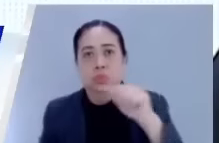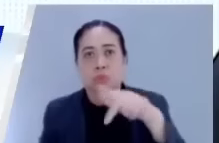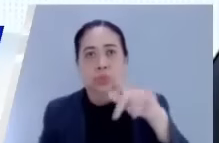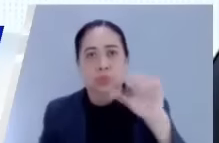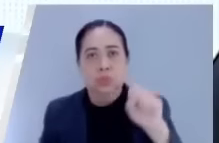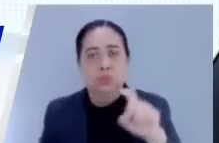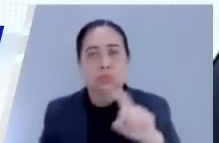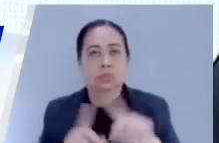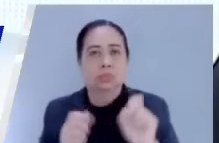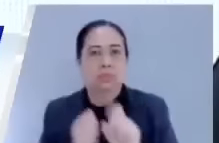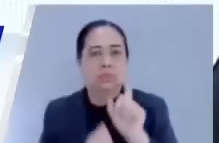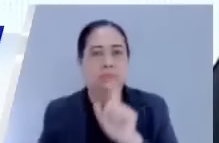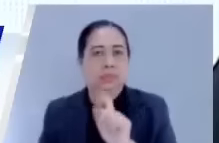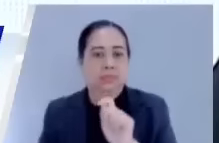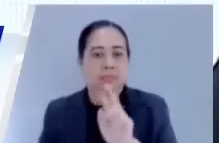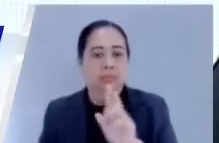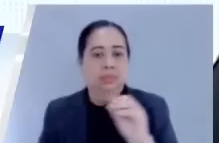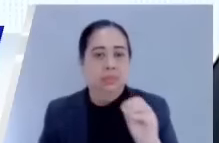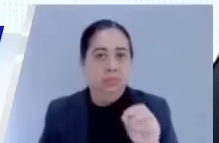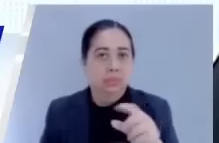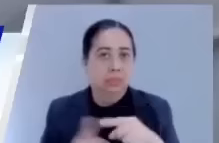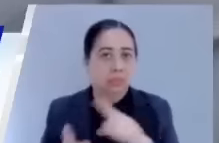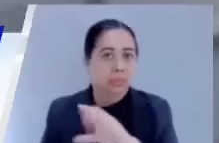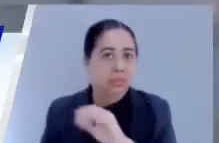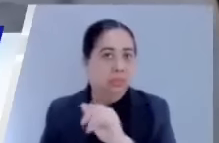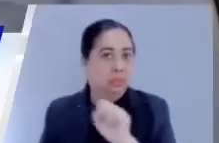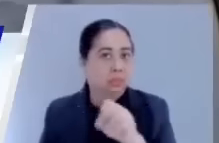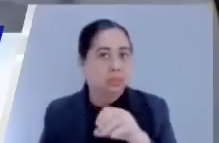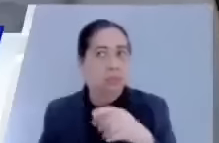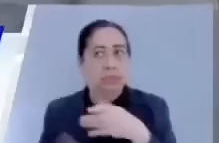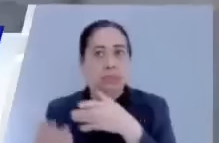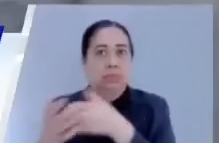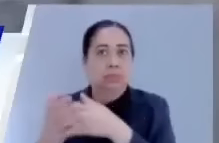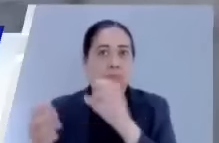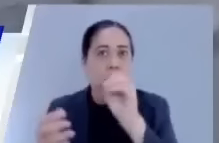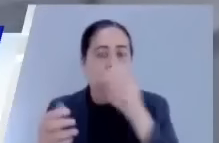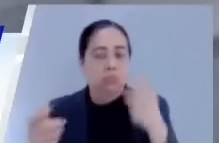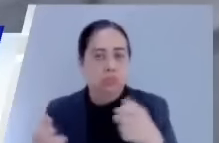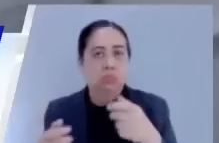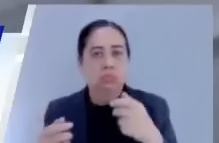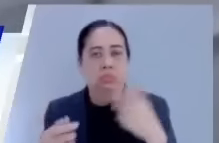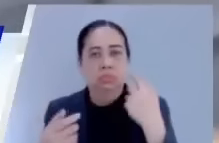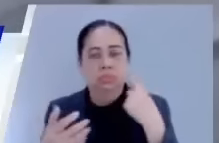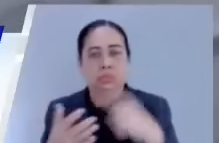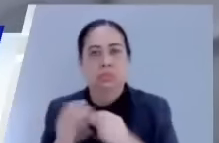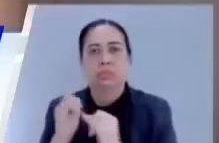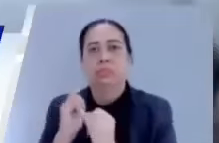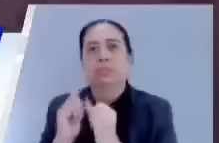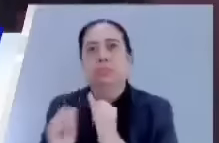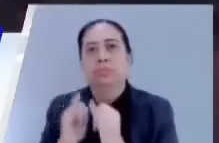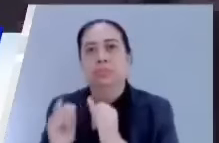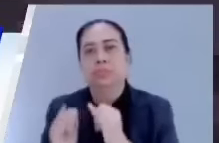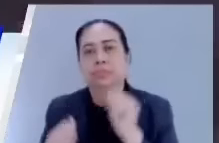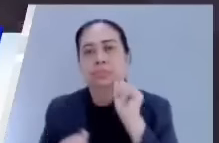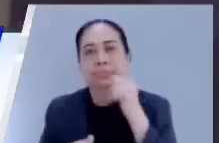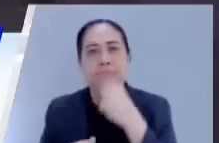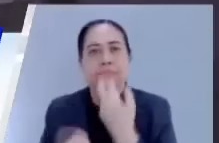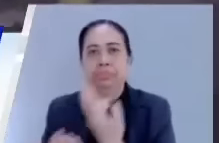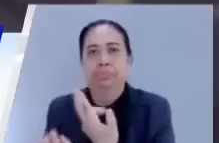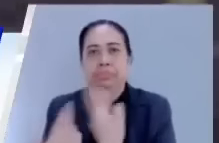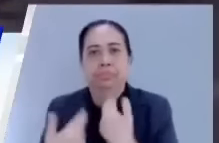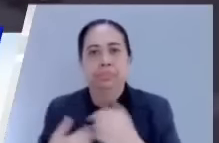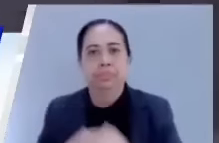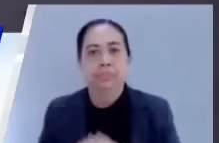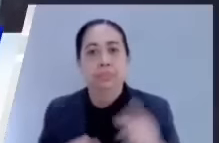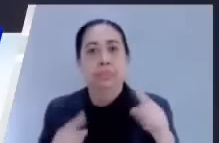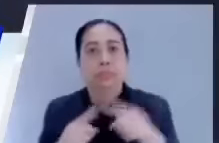of Appeals doon sa kanyang kaso sa Office of the Ombudsman. Sinubukan namin kunan ang pahayag ang kampo ni Go pero wala pang tugon. Hanggang Disyembre na